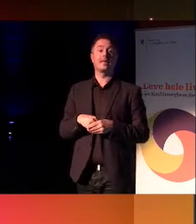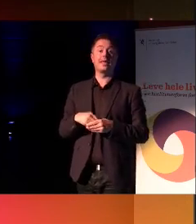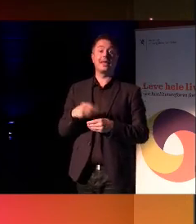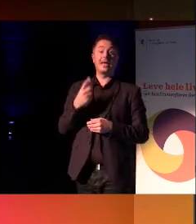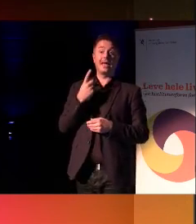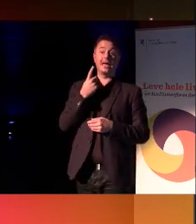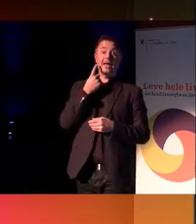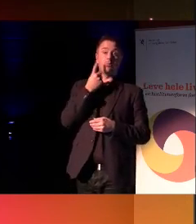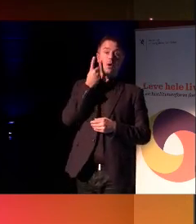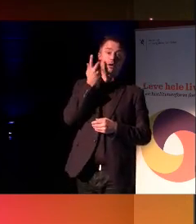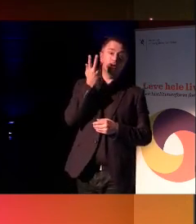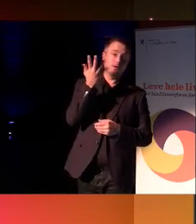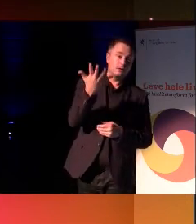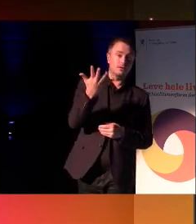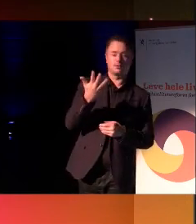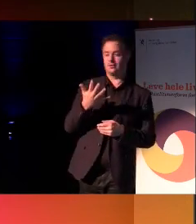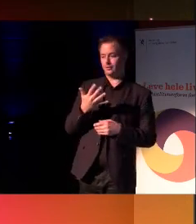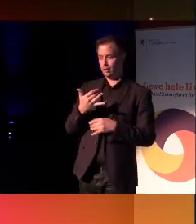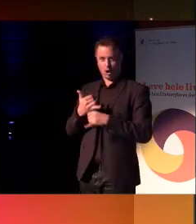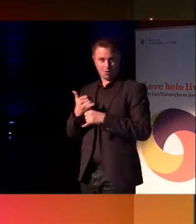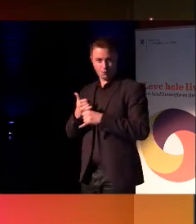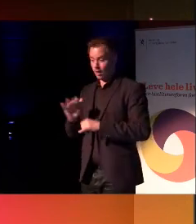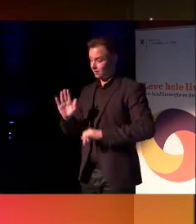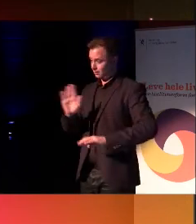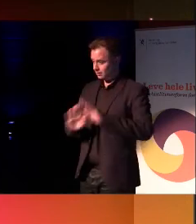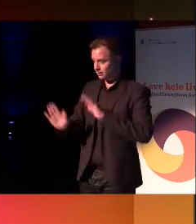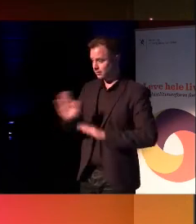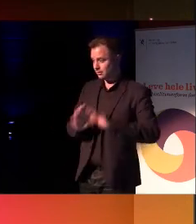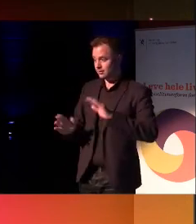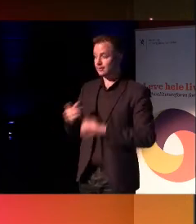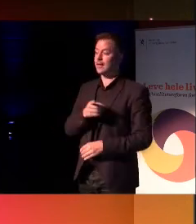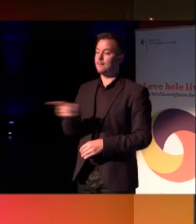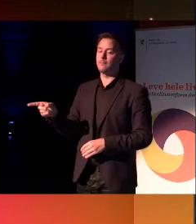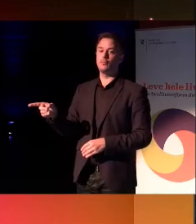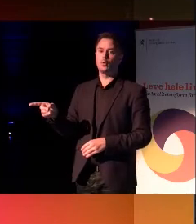omsorg så var jo det med brukeropplevelse som ble tatt inn.